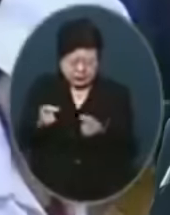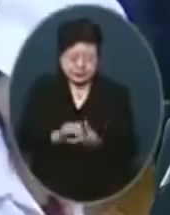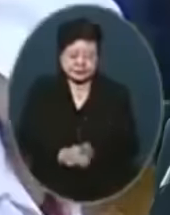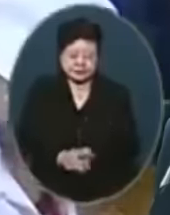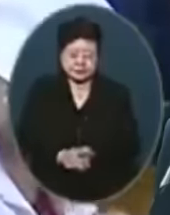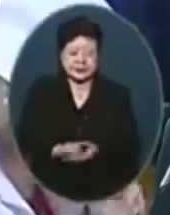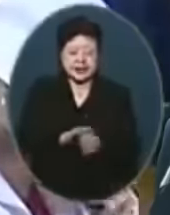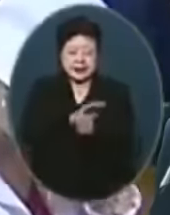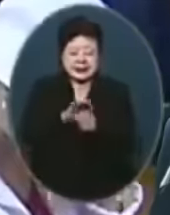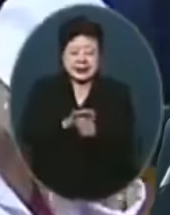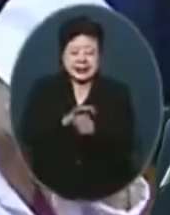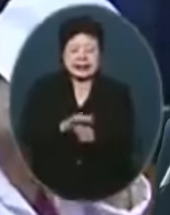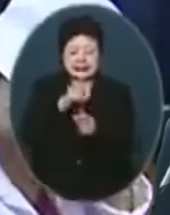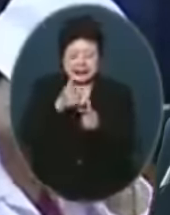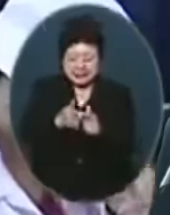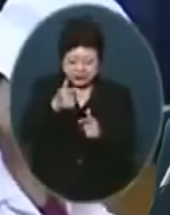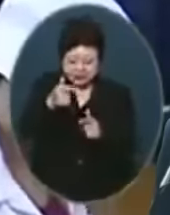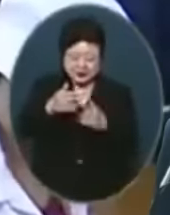해주십시오. 사랑하신 예수님,